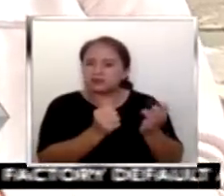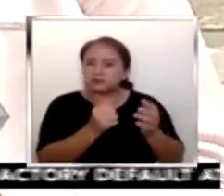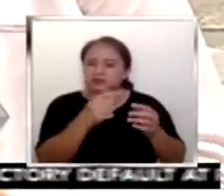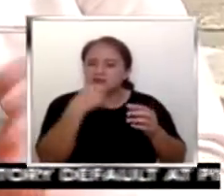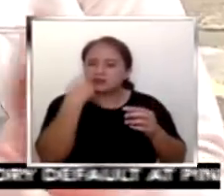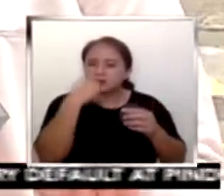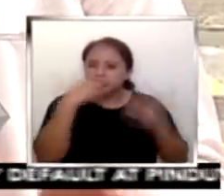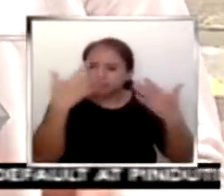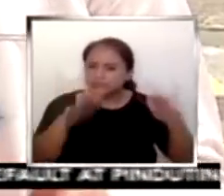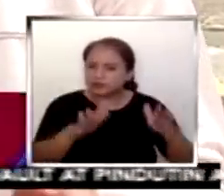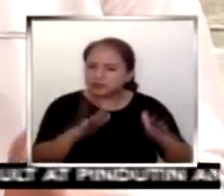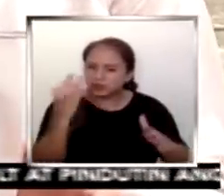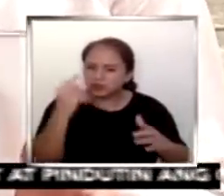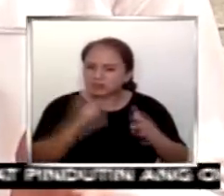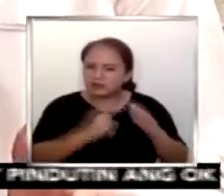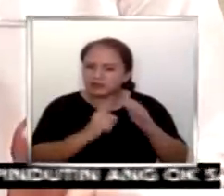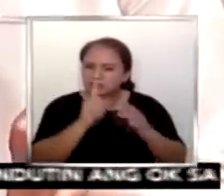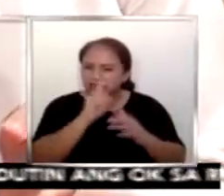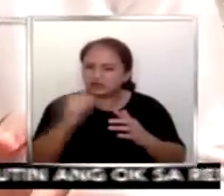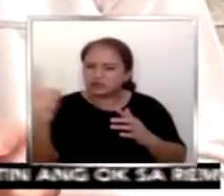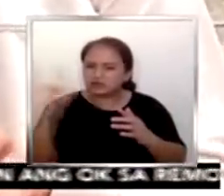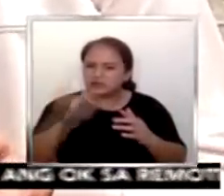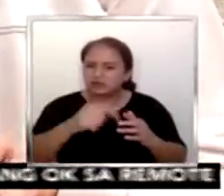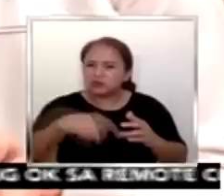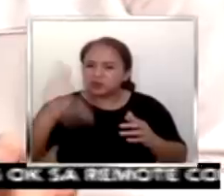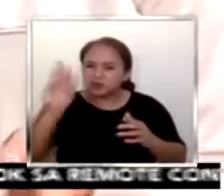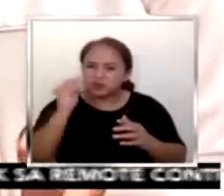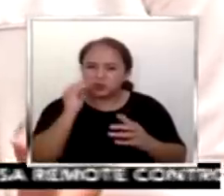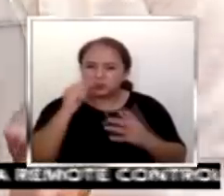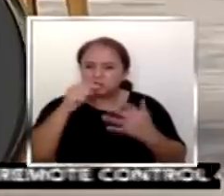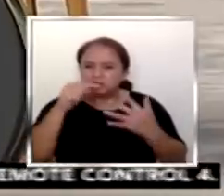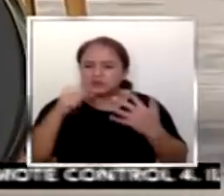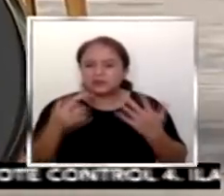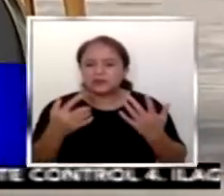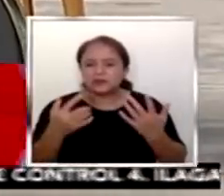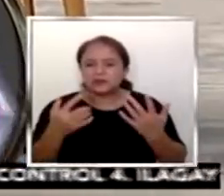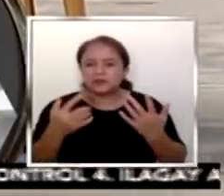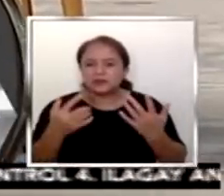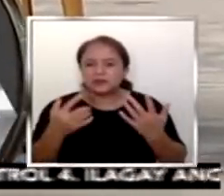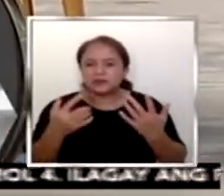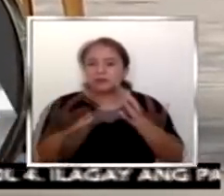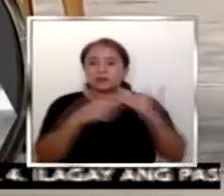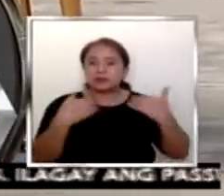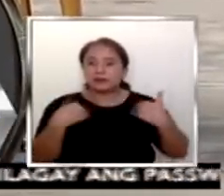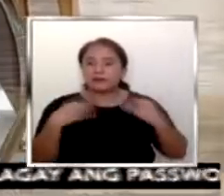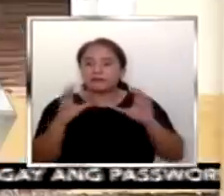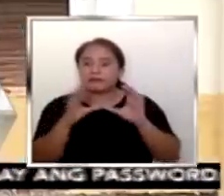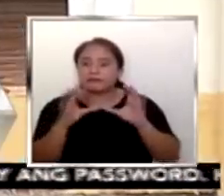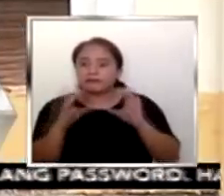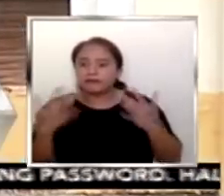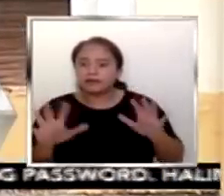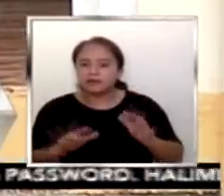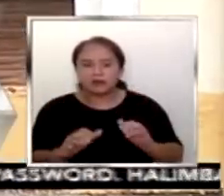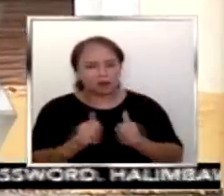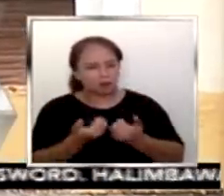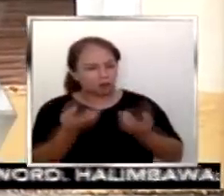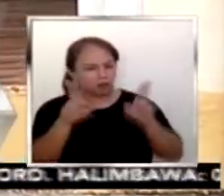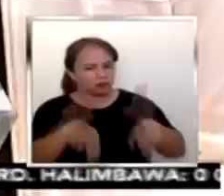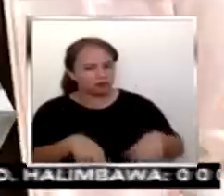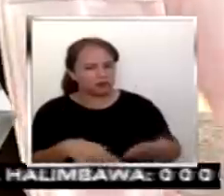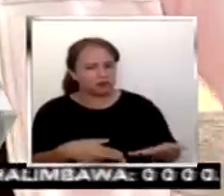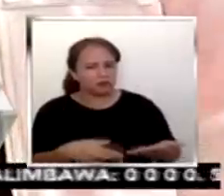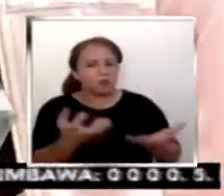listahan sa negative pero nandiyan na yung certificate niya. So paano nangyari yun, sir? Gusto lang din naman namin makauwi na dahil sa homesick na talaga,